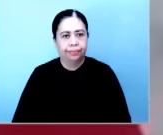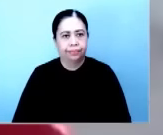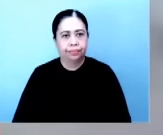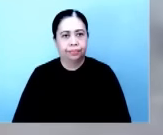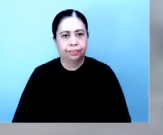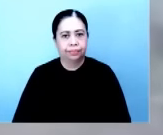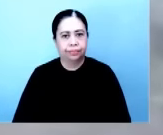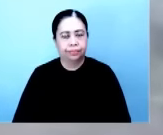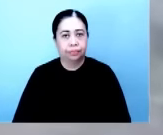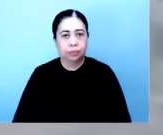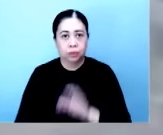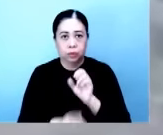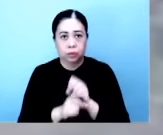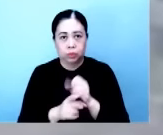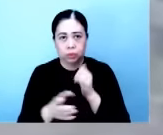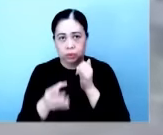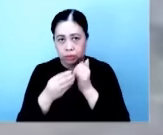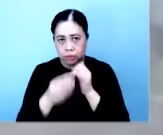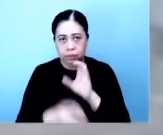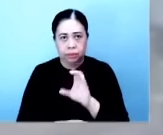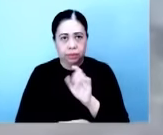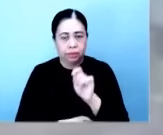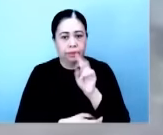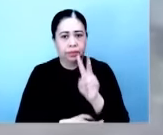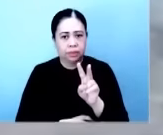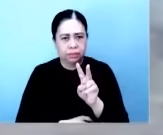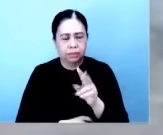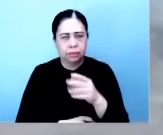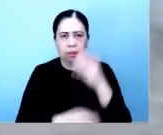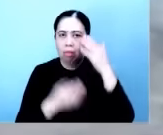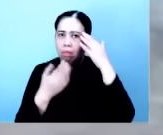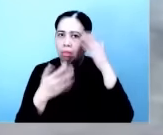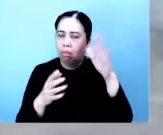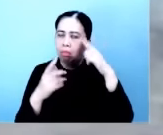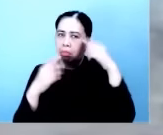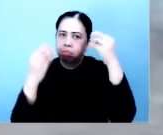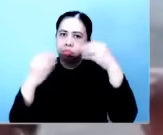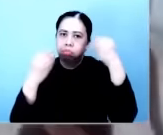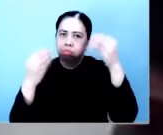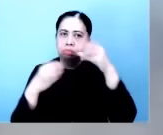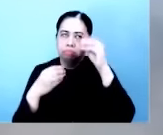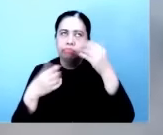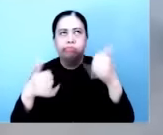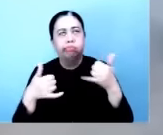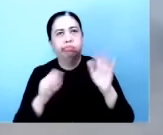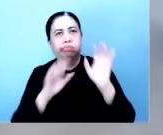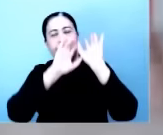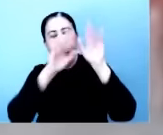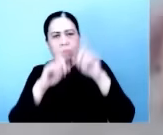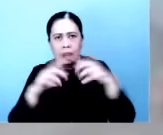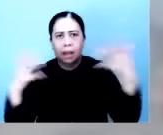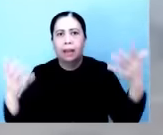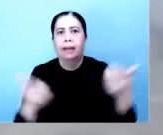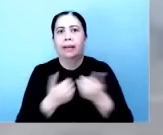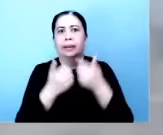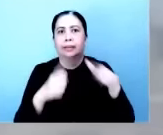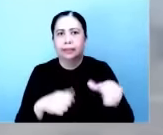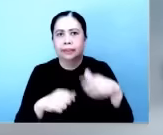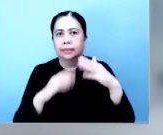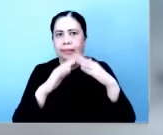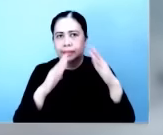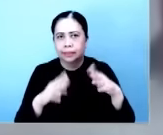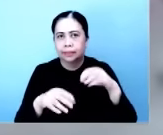Sa kuhang ito ng CCTV, walang kamalay-malay ang mga lalaking ito na may mangyayari palang disgrasya sa kanilang residential